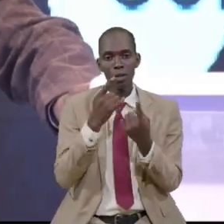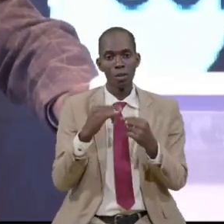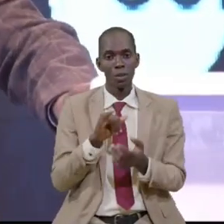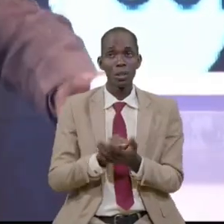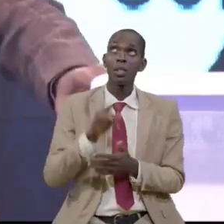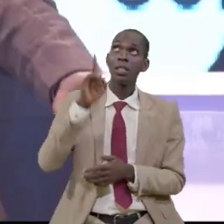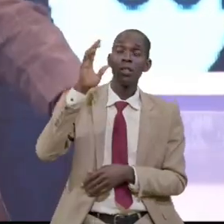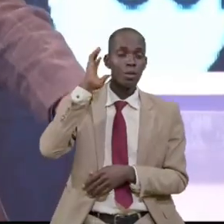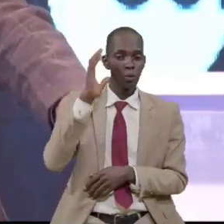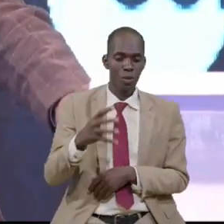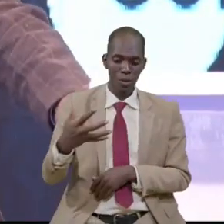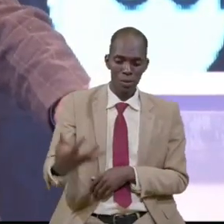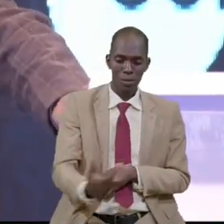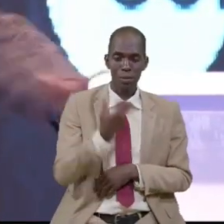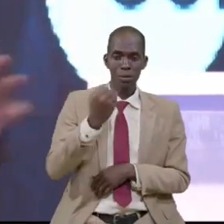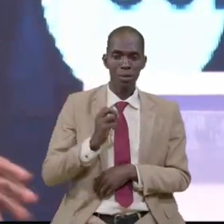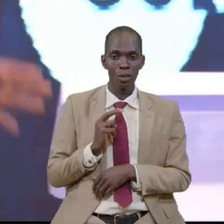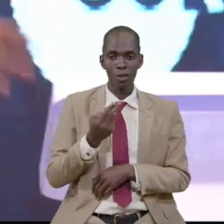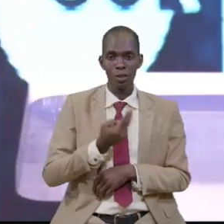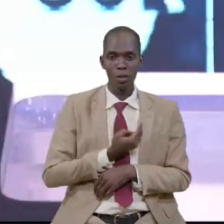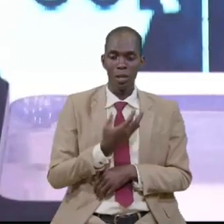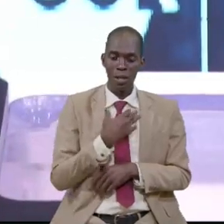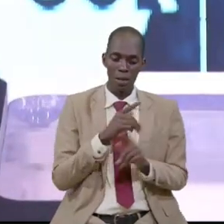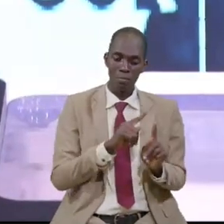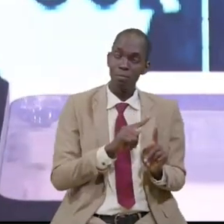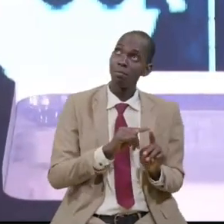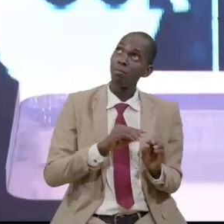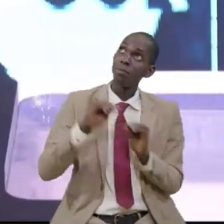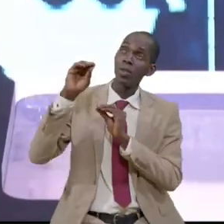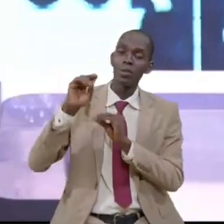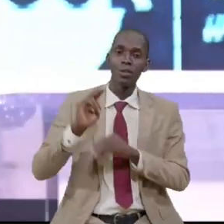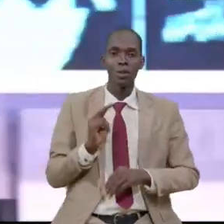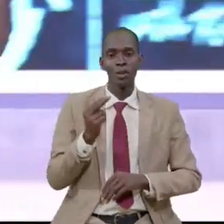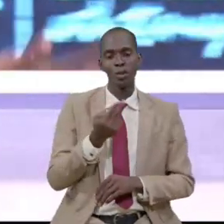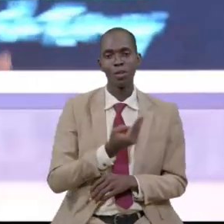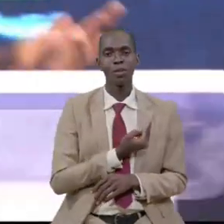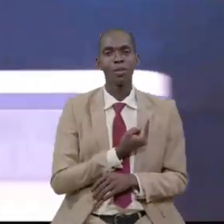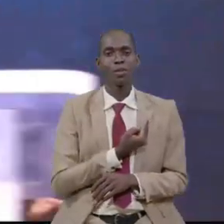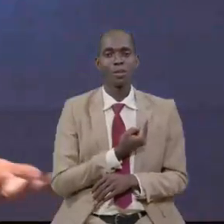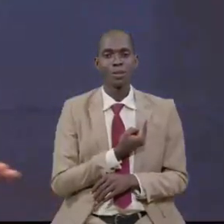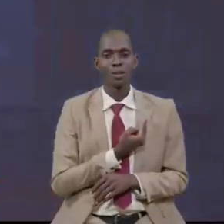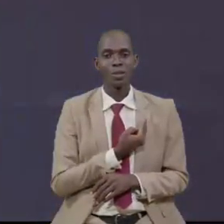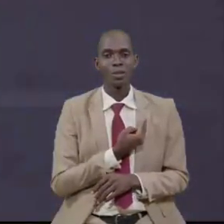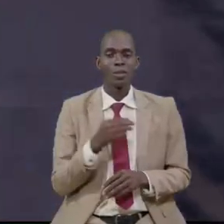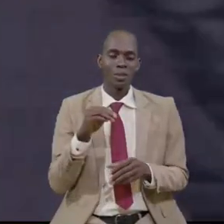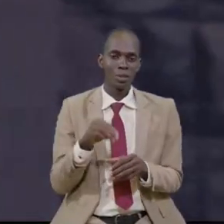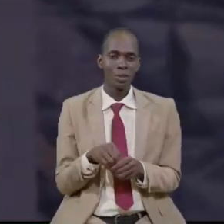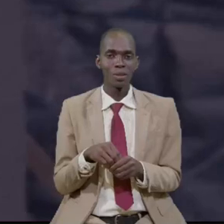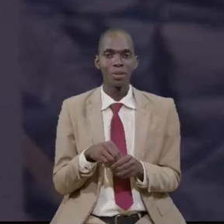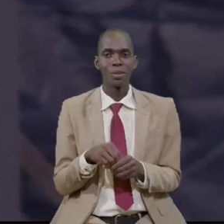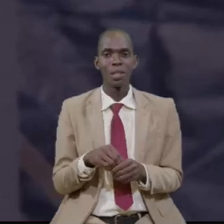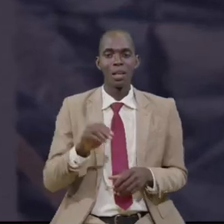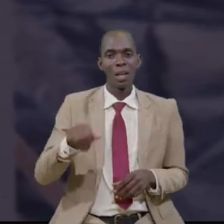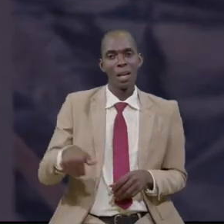enlèvement glorieux qui vient. Il va nous transporter, il va nous enlever, nous transplanter en un